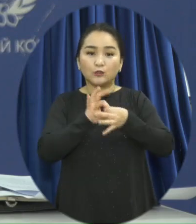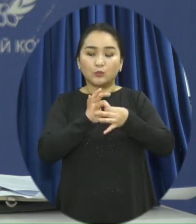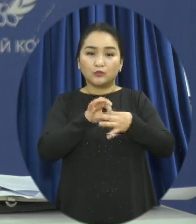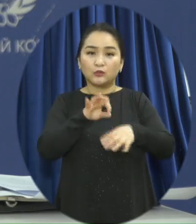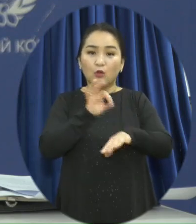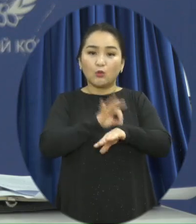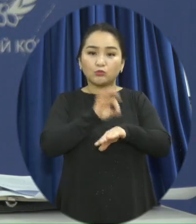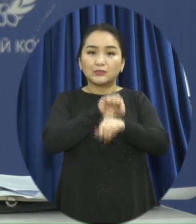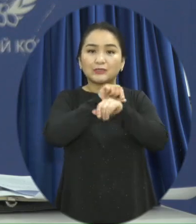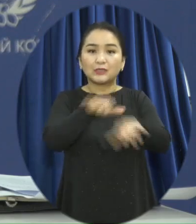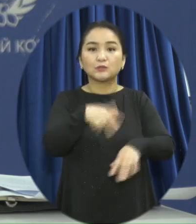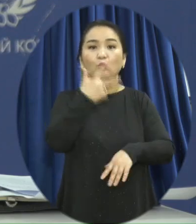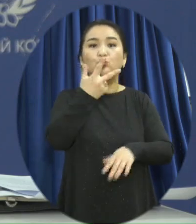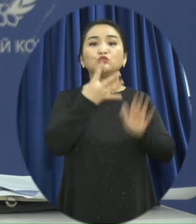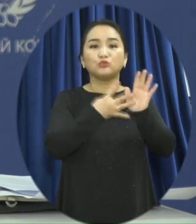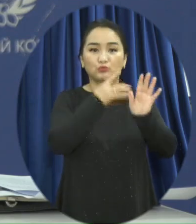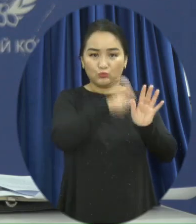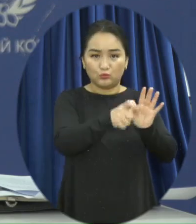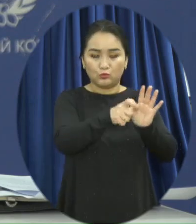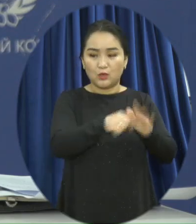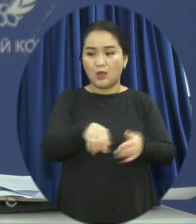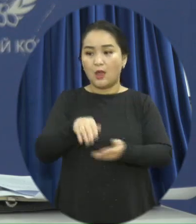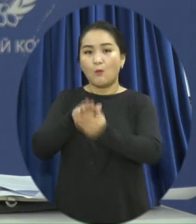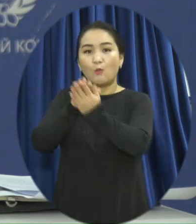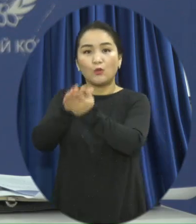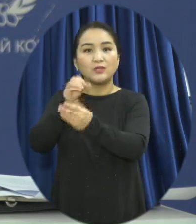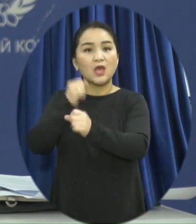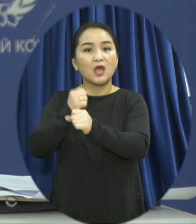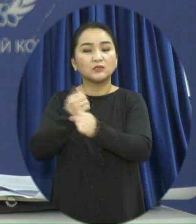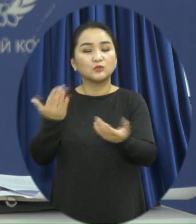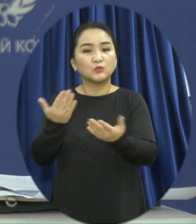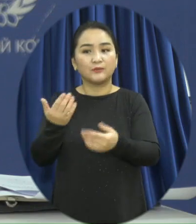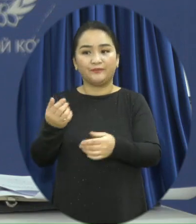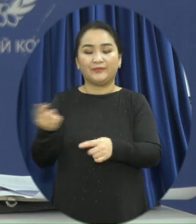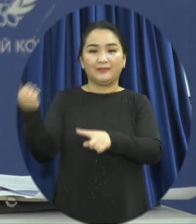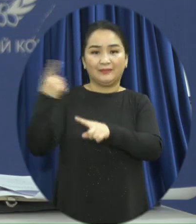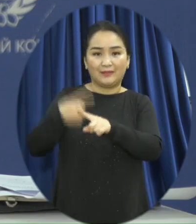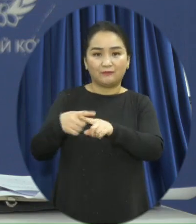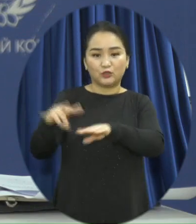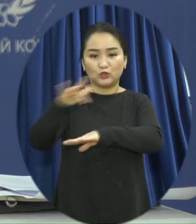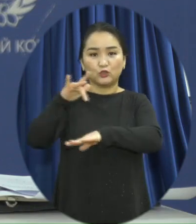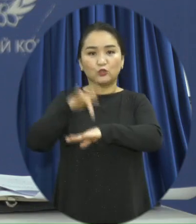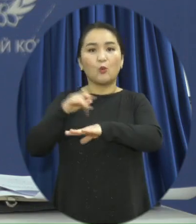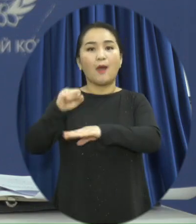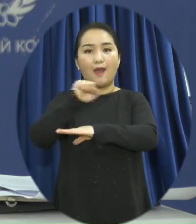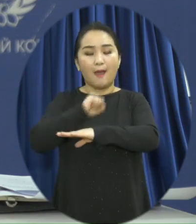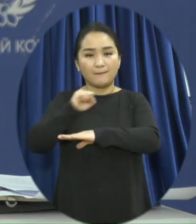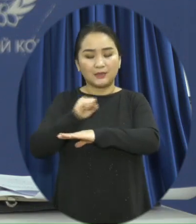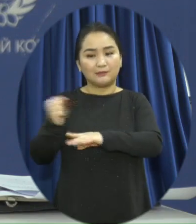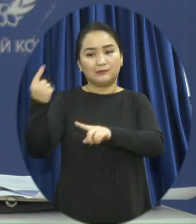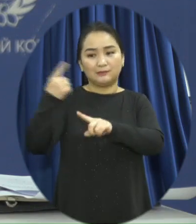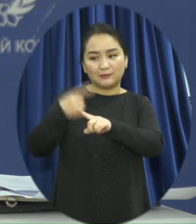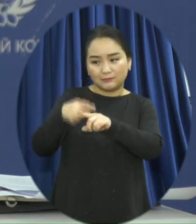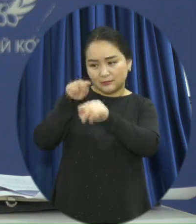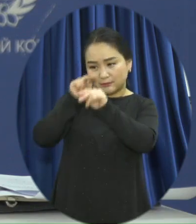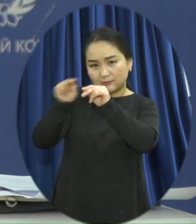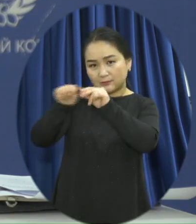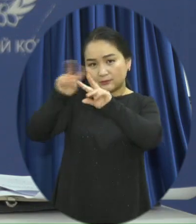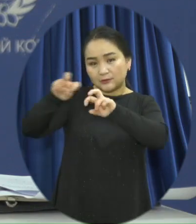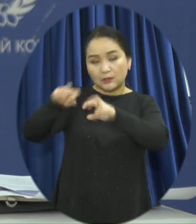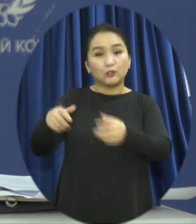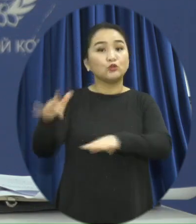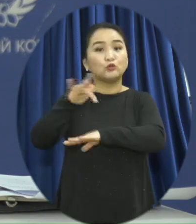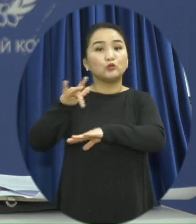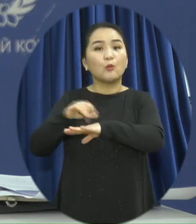хүрчээ. Дараагийн буйны ажлынх нь болоогүй. Давтан шинжилгээ Төв аймагт одоо болсон энэ тохиолдлыг бол би бас зөвд хэлий гэж бодож байна.